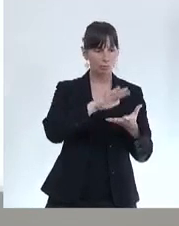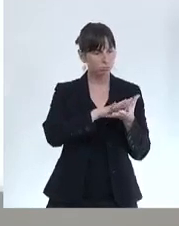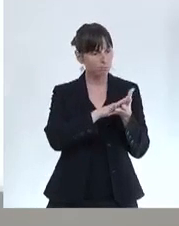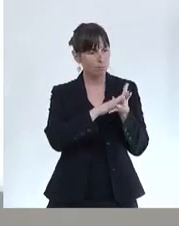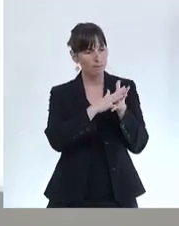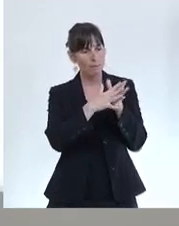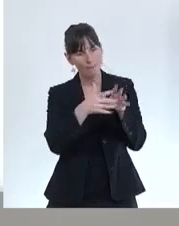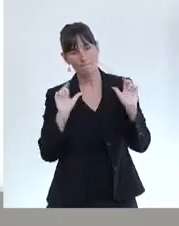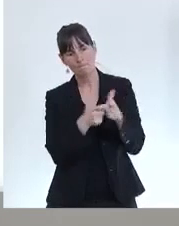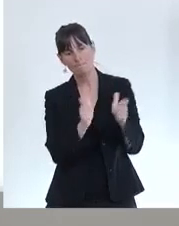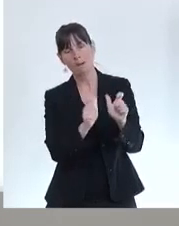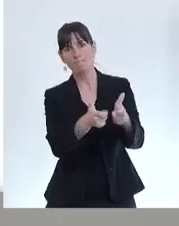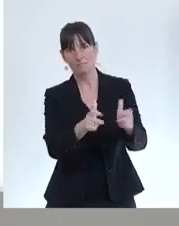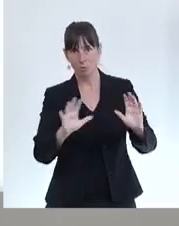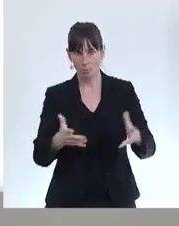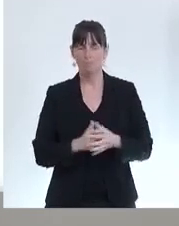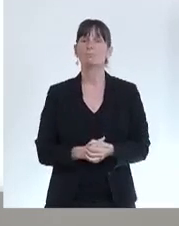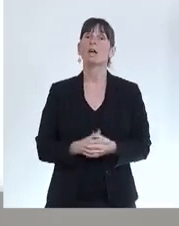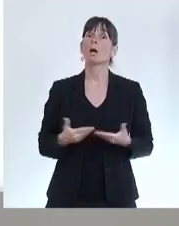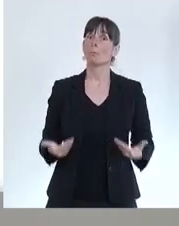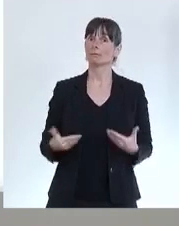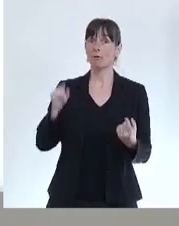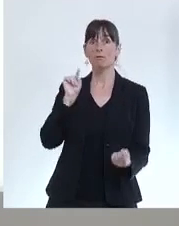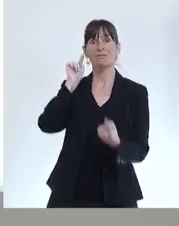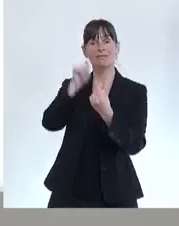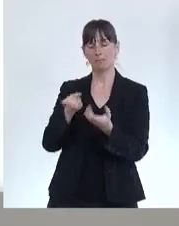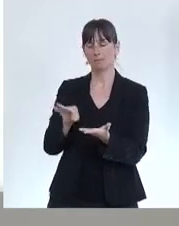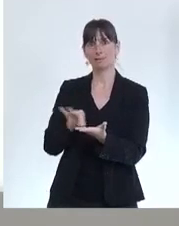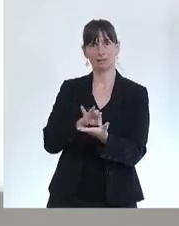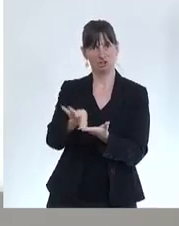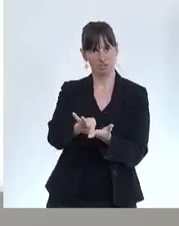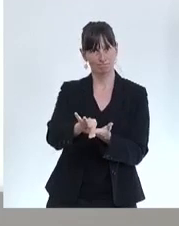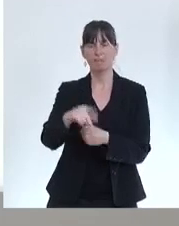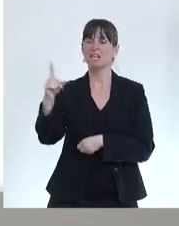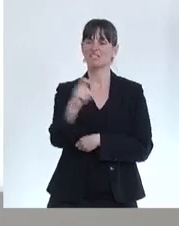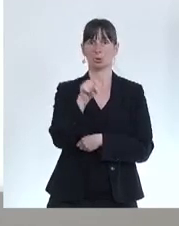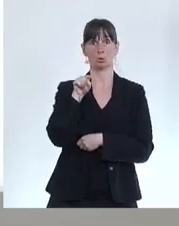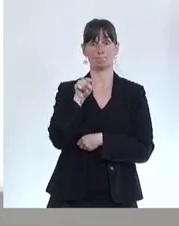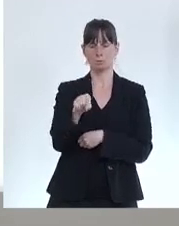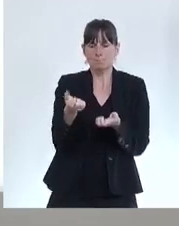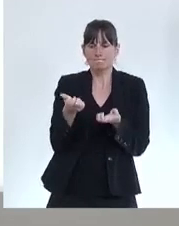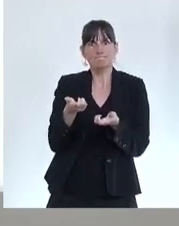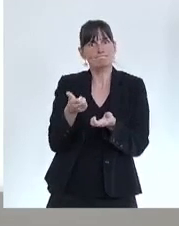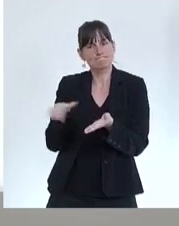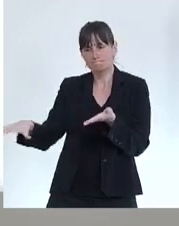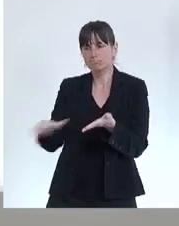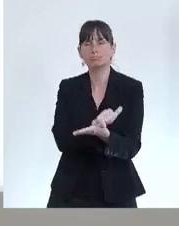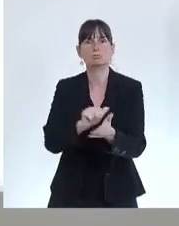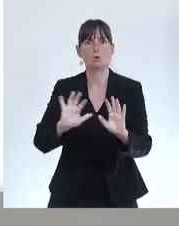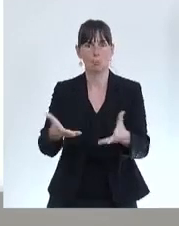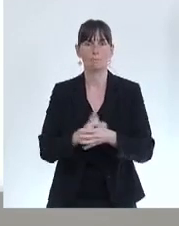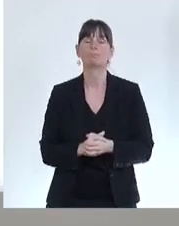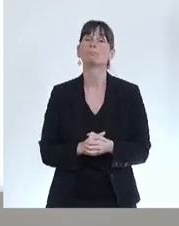Je voudrais maintenant dire un mot de notre stratégie pour lutter contre le virus. Elle est faite d'un élément qui vise à freiner